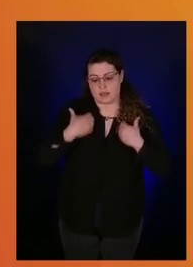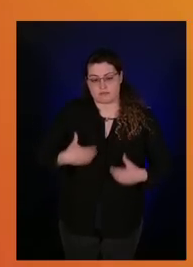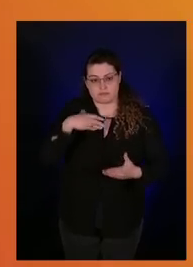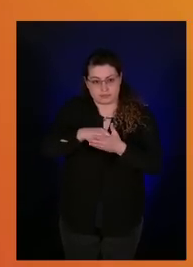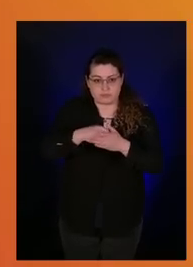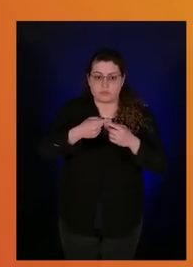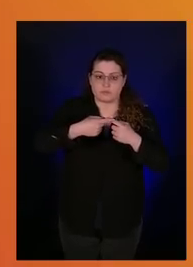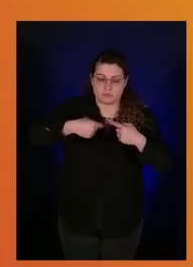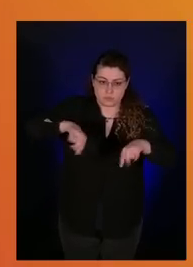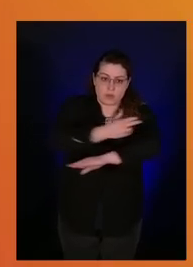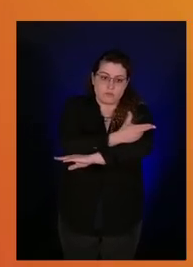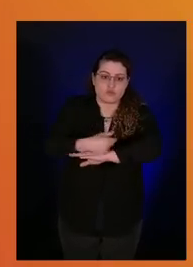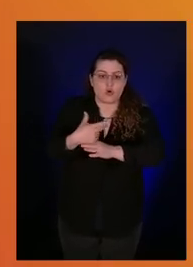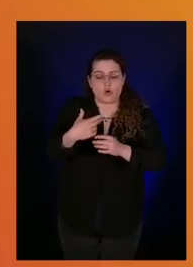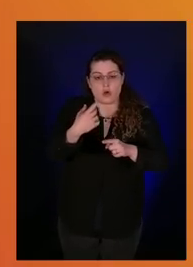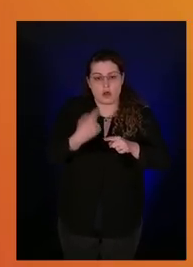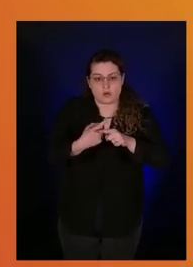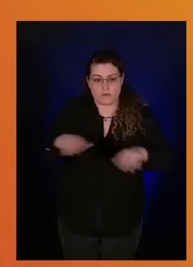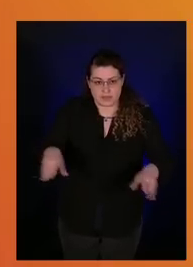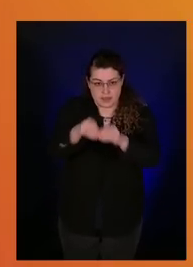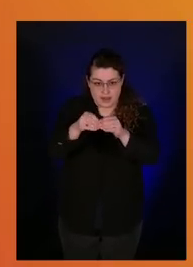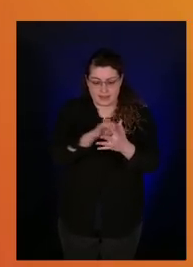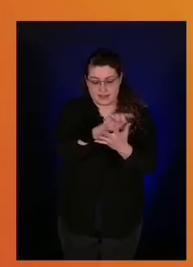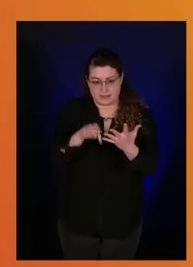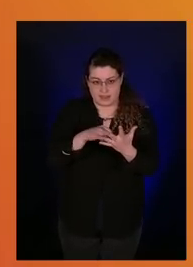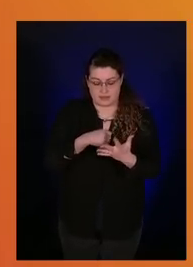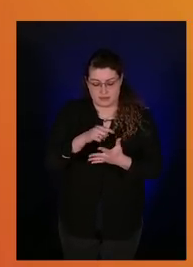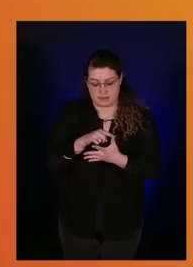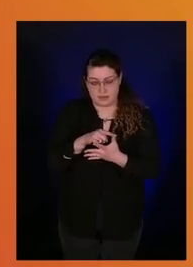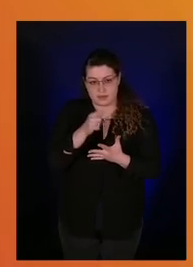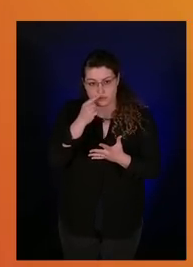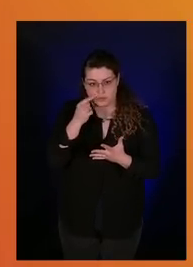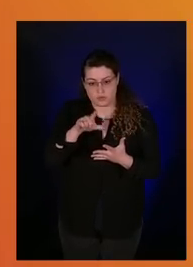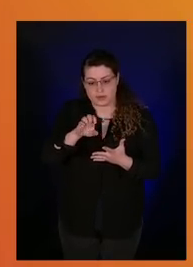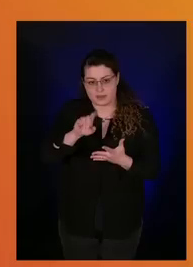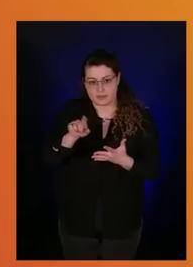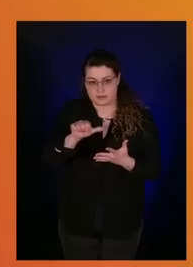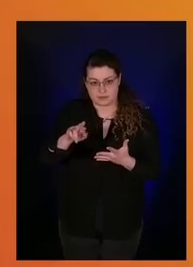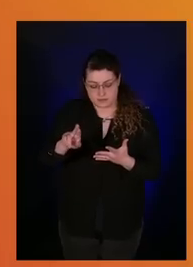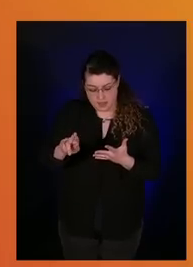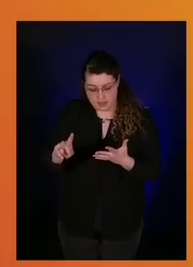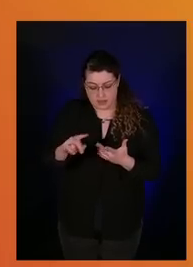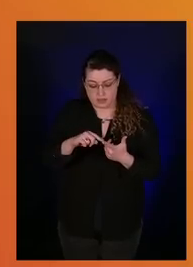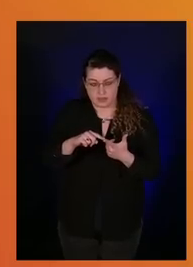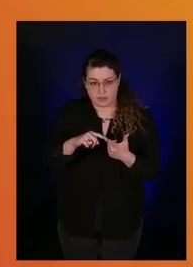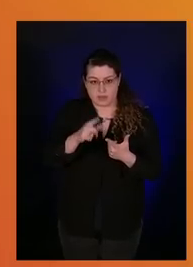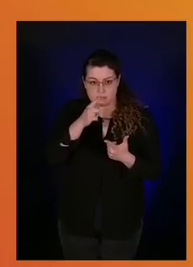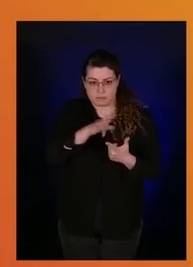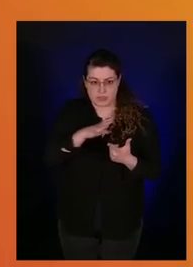confédéral, il y en a cinq qui sont parmi nous aujourd'hui, Alézard Gérard, Duchesne